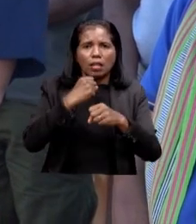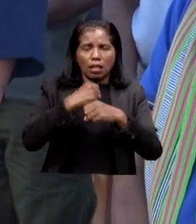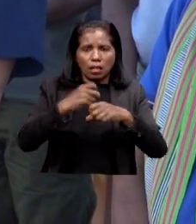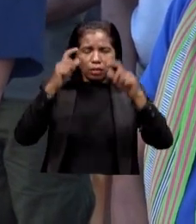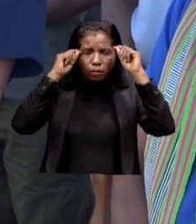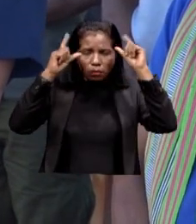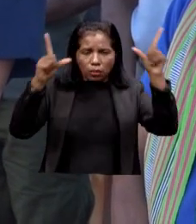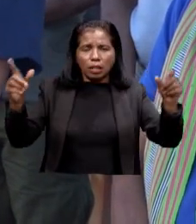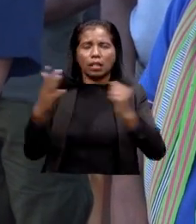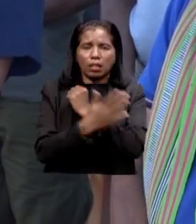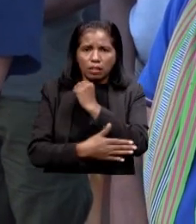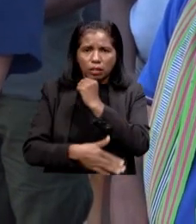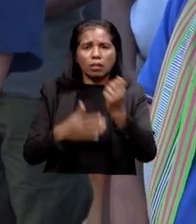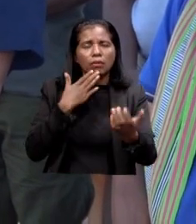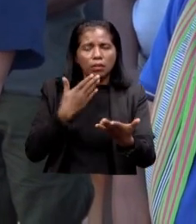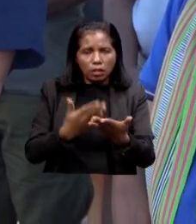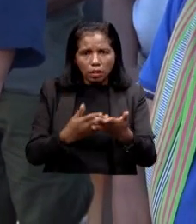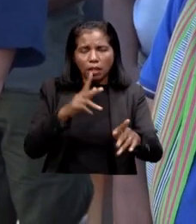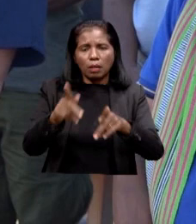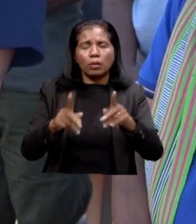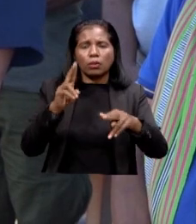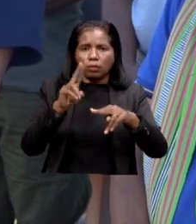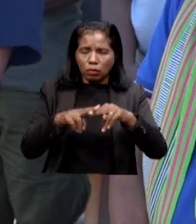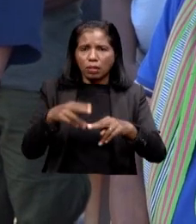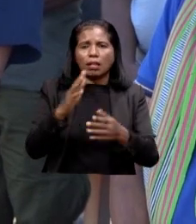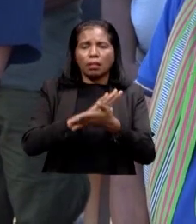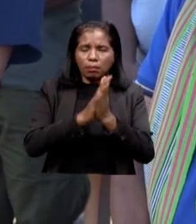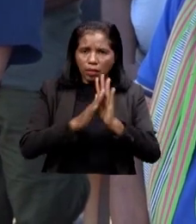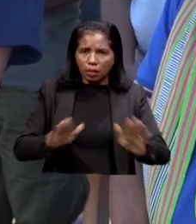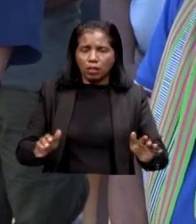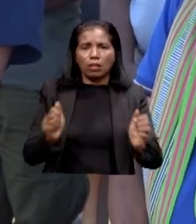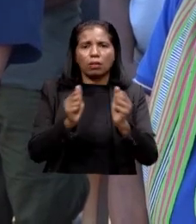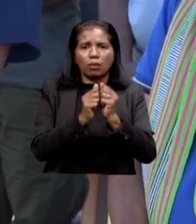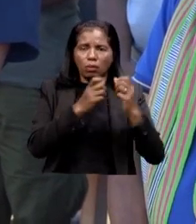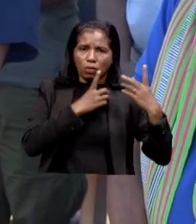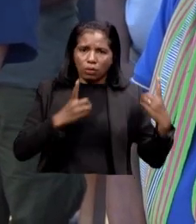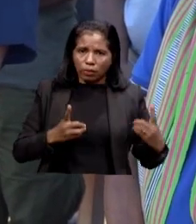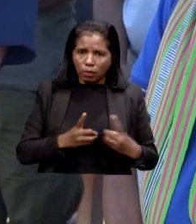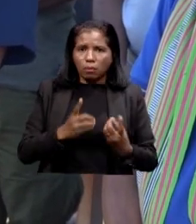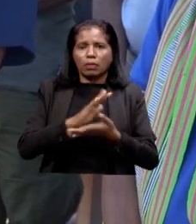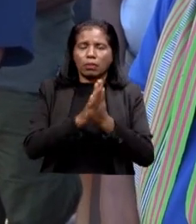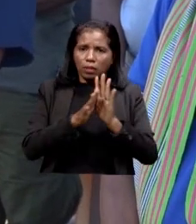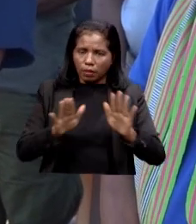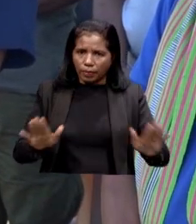kida puvne turak mate hodomi hodame. Mati bien sira,